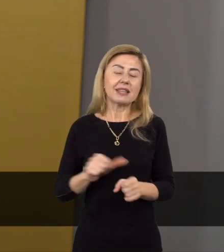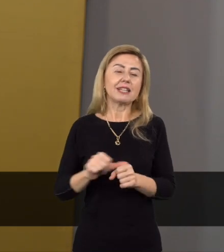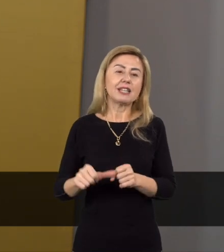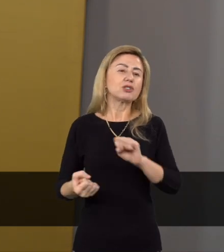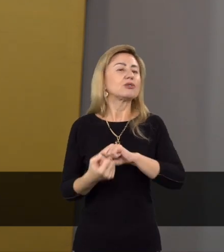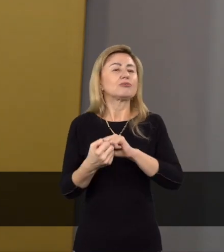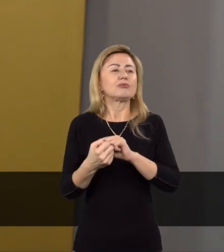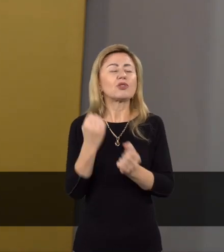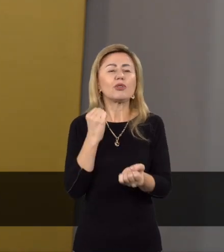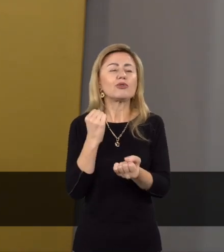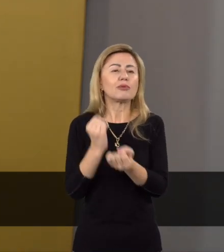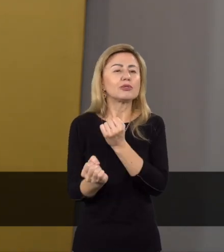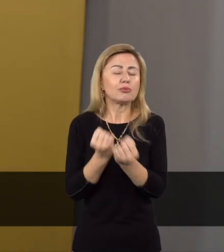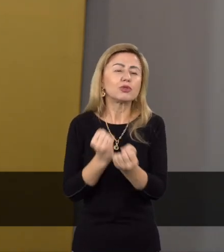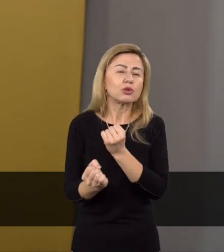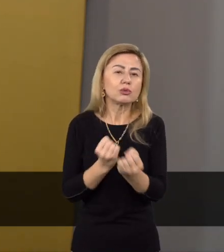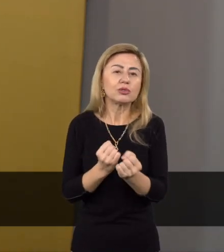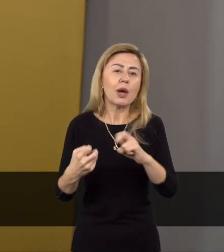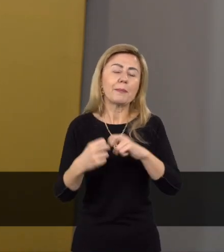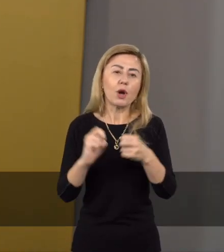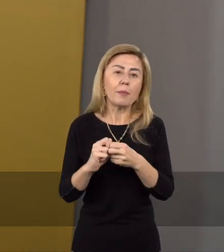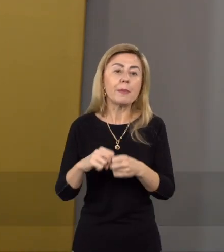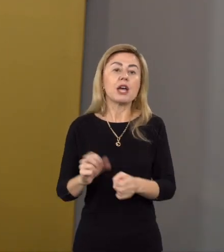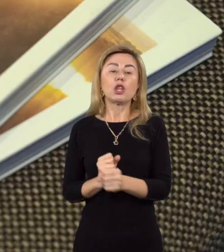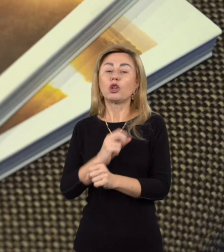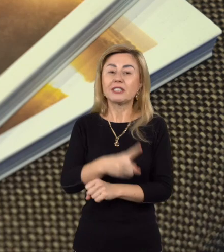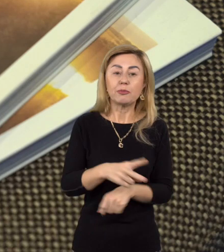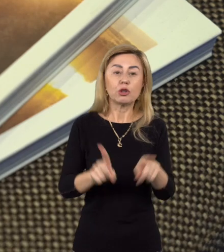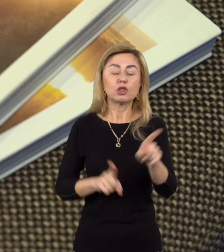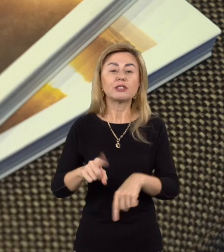czymś to szeroko musimy ująć, a ja tu mówię, że dostępność to musi być normalność.